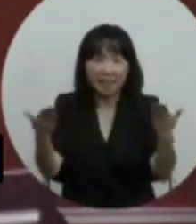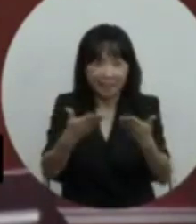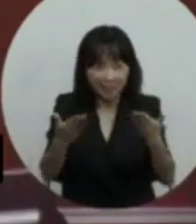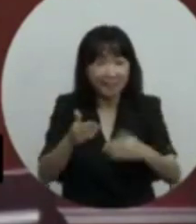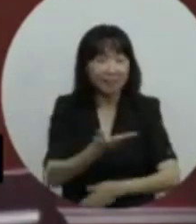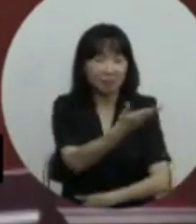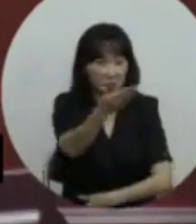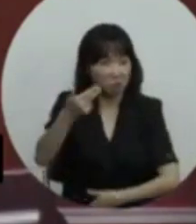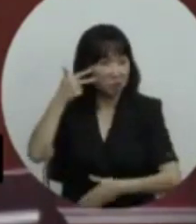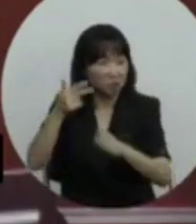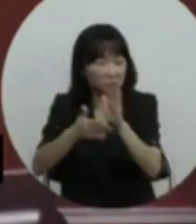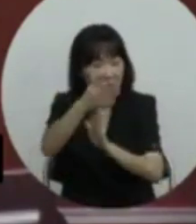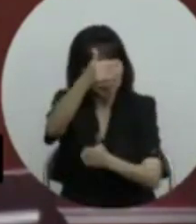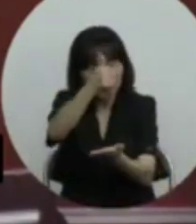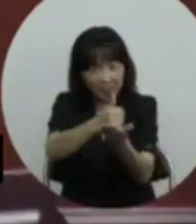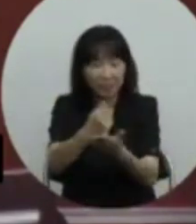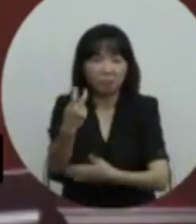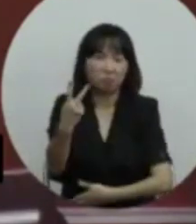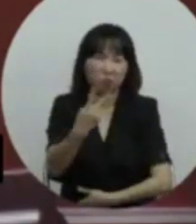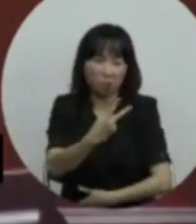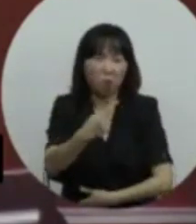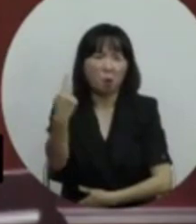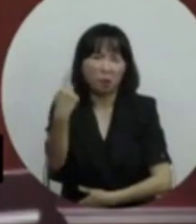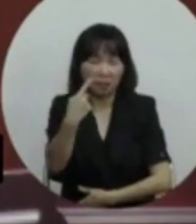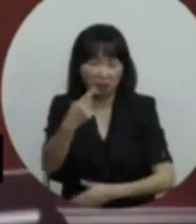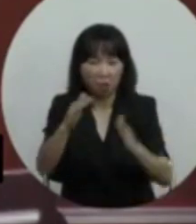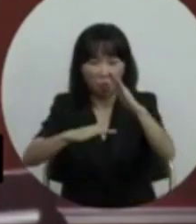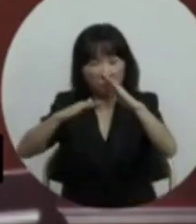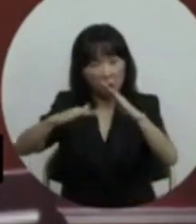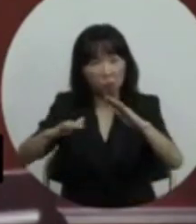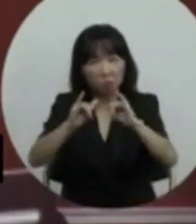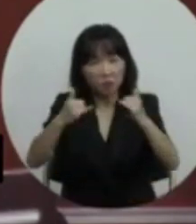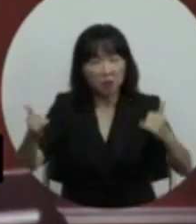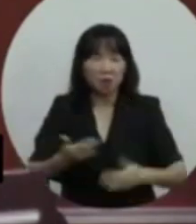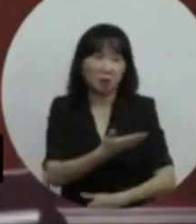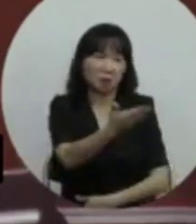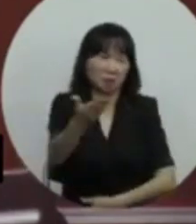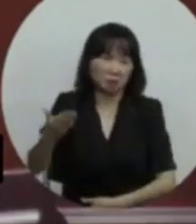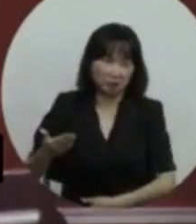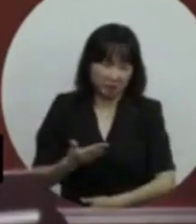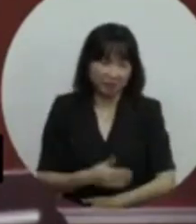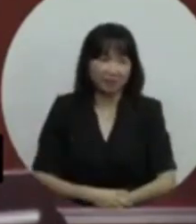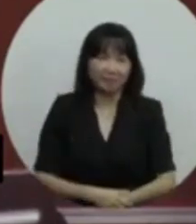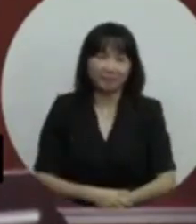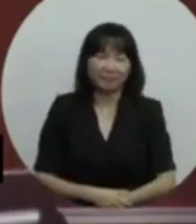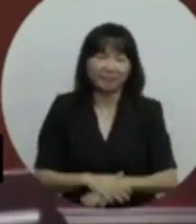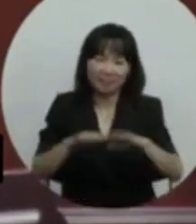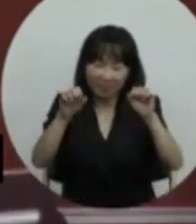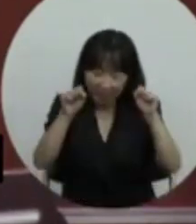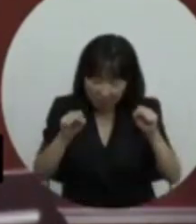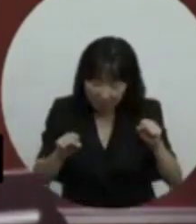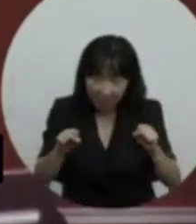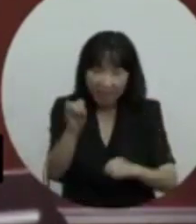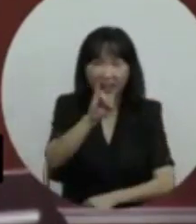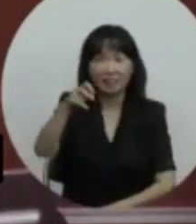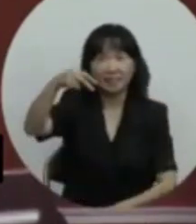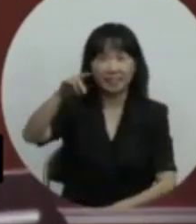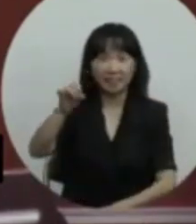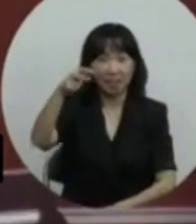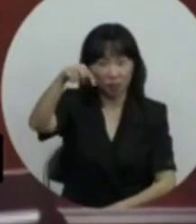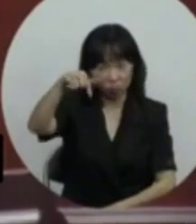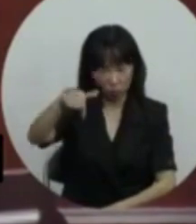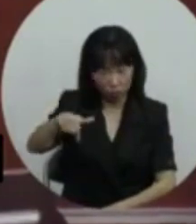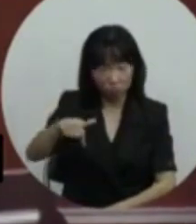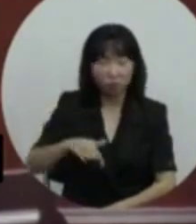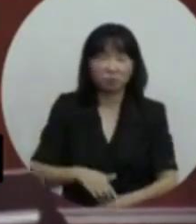이충우 시장님을 비롯한 일천여 여주시 공직자 여러분, 안녕하십니까? 여주시의 이상숙 의원입니다.